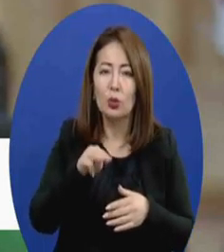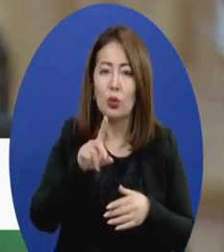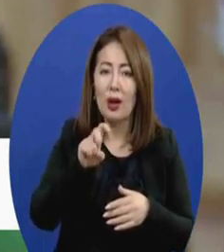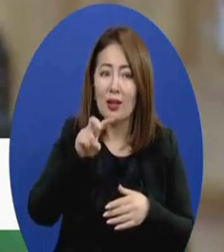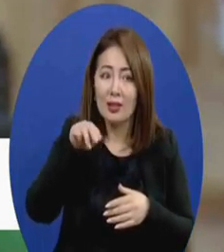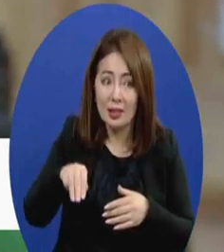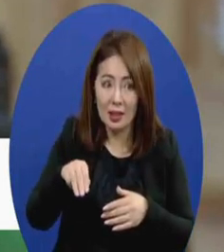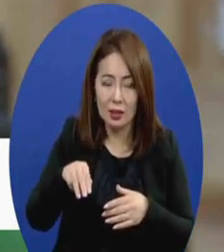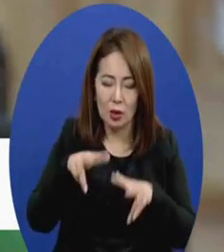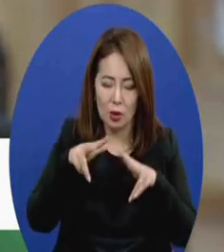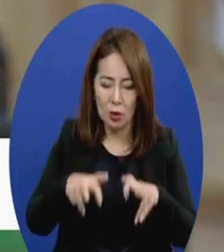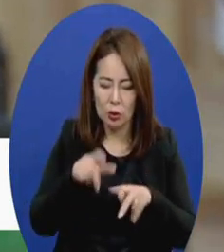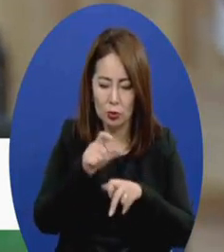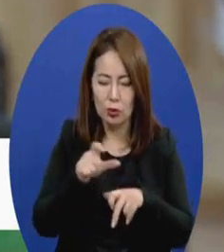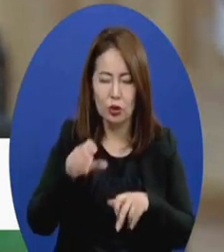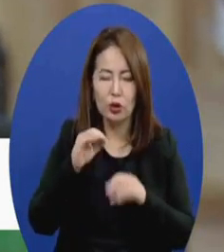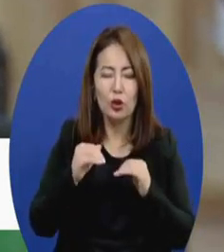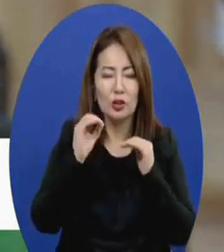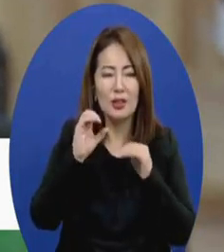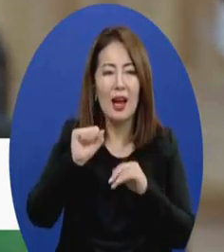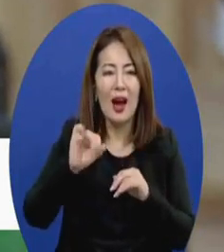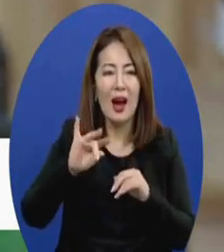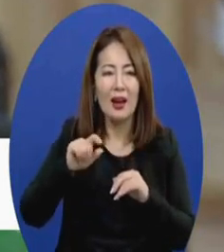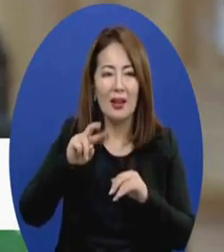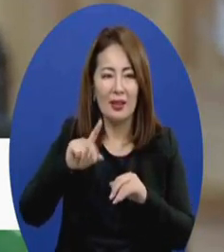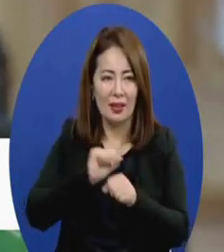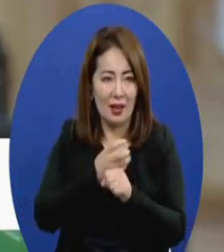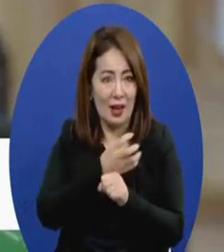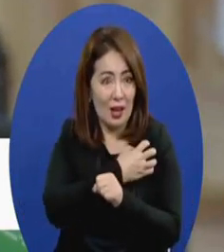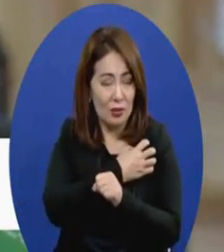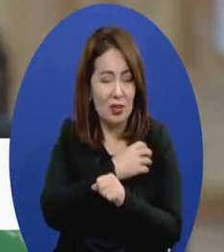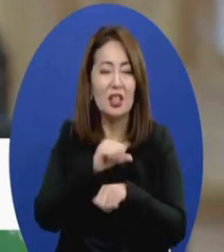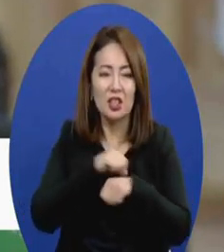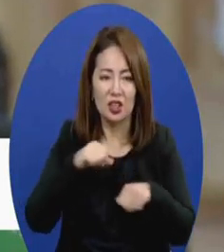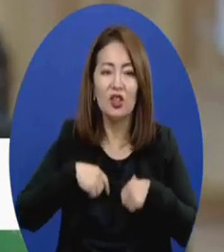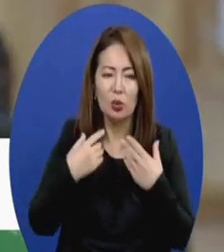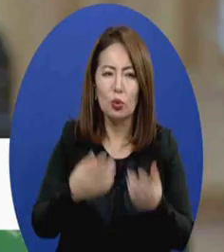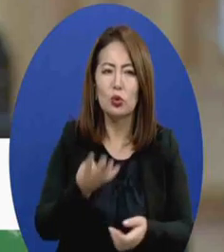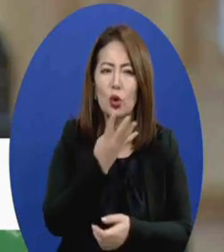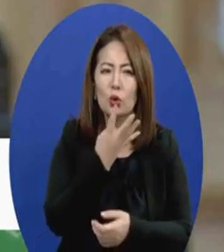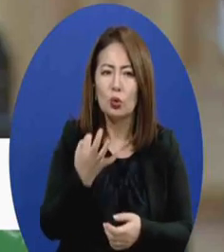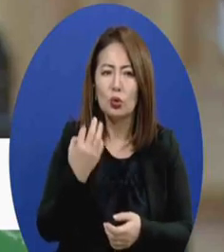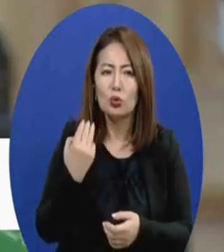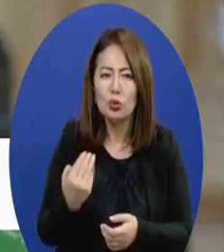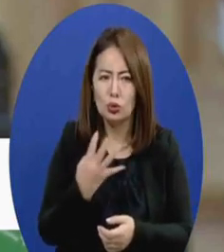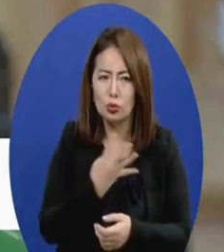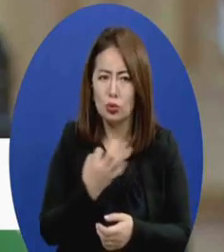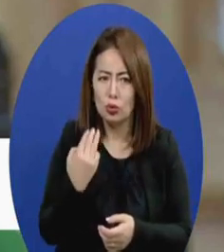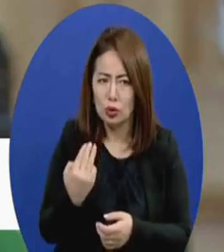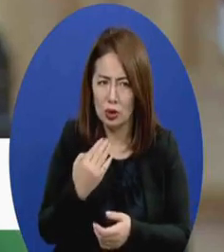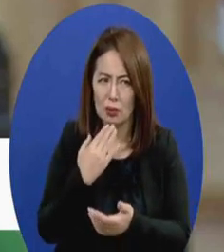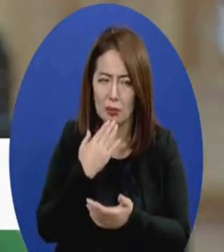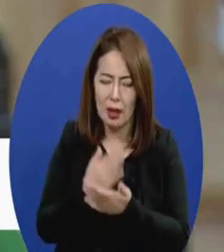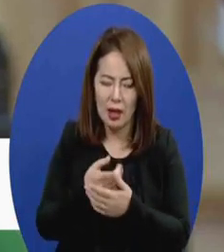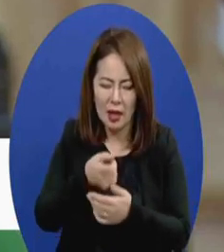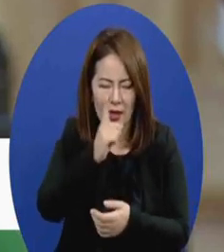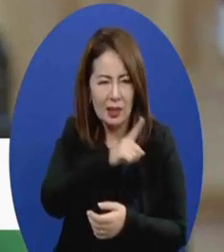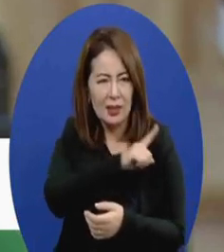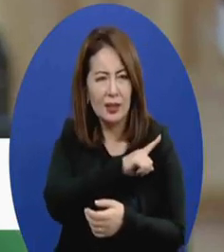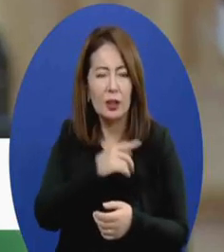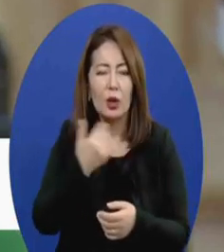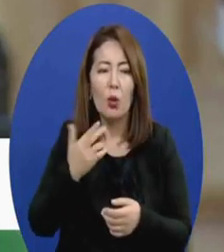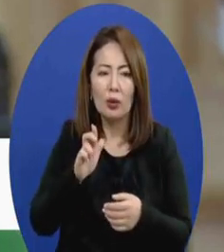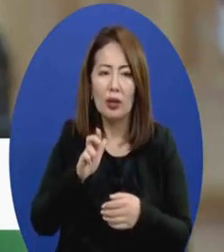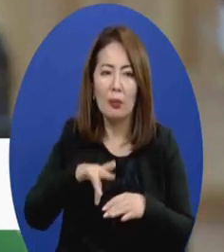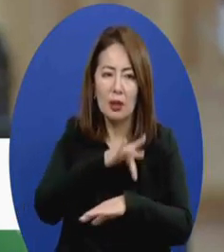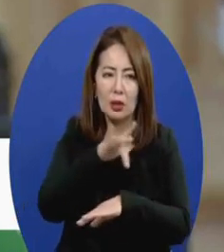400 багцыг бол мэдээж бүгдэнд нь хүртээ хэмжээтэй хүргэж чадахгүй байгаа учраас бид нэр төрийн бас байгууллагуудаараа хөгжлийн бэрхшээлтэй иргэдтэй ажилладаг төрийн бас